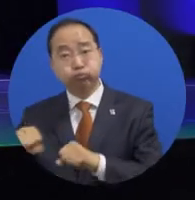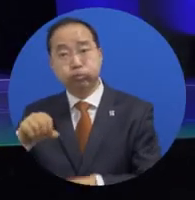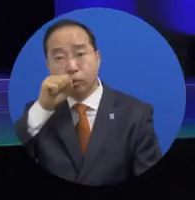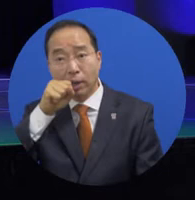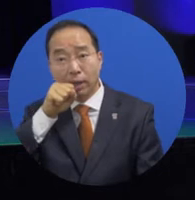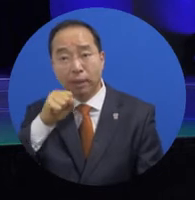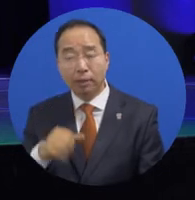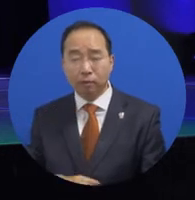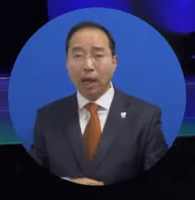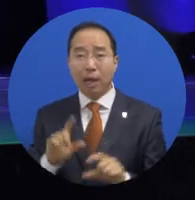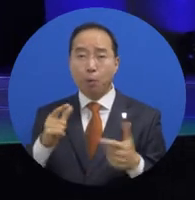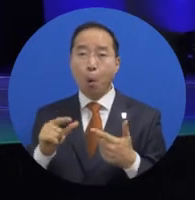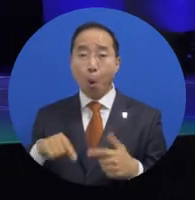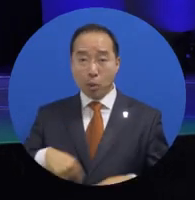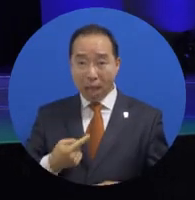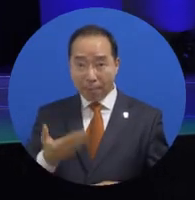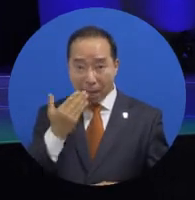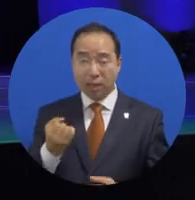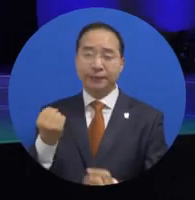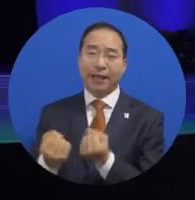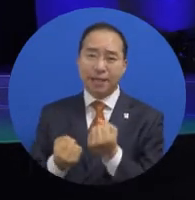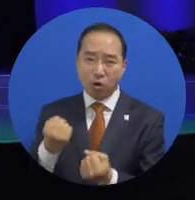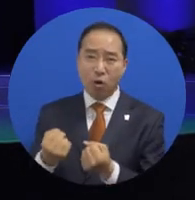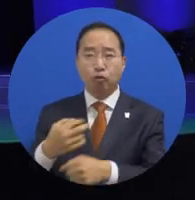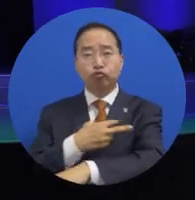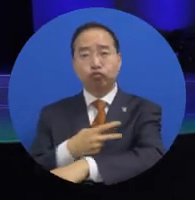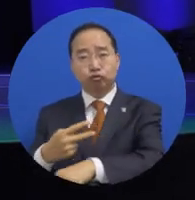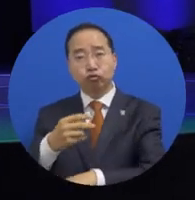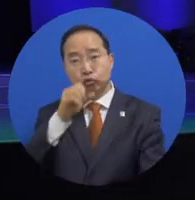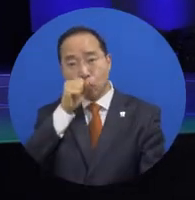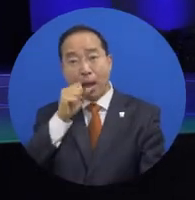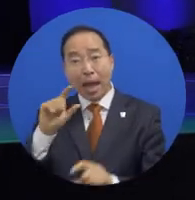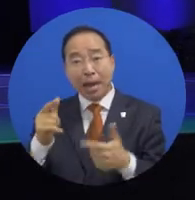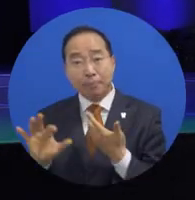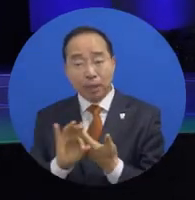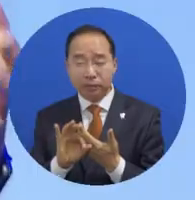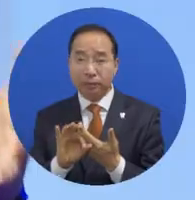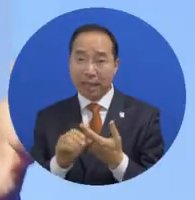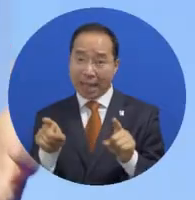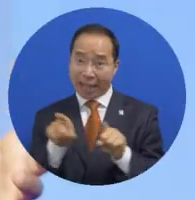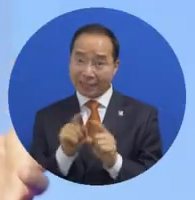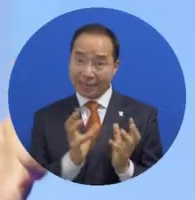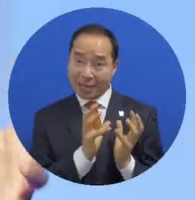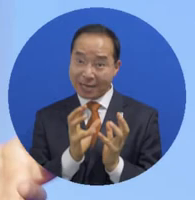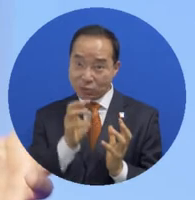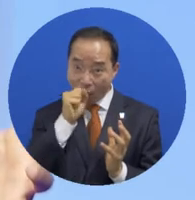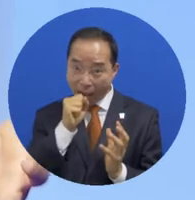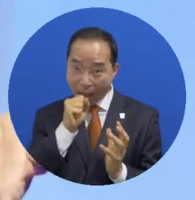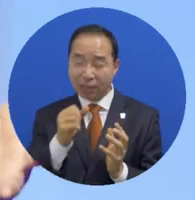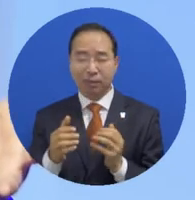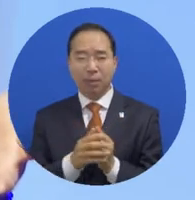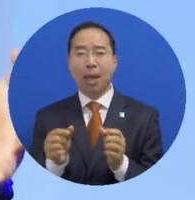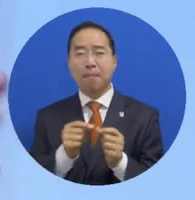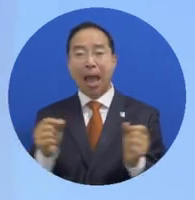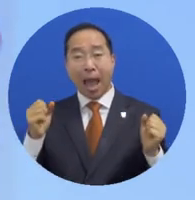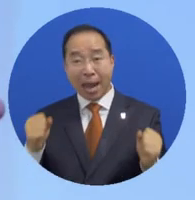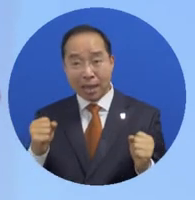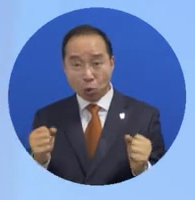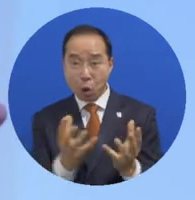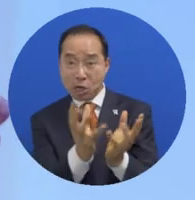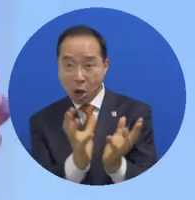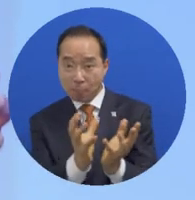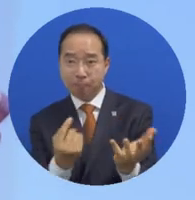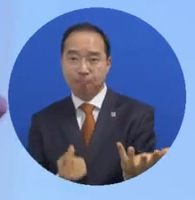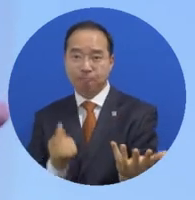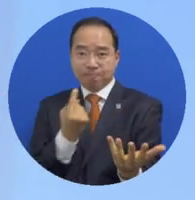좋고요. 그게 아니라 혼자서도 할 수 있는 거면 자전거나 수영도 되고요. 아니면 나는 여럿이 하는 게 좋아하면 그 뭐 마라톤 클럽